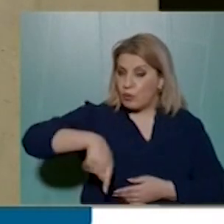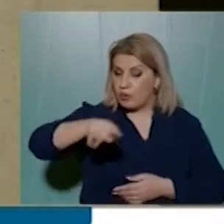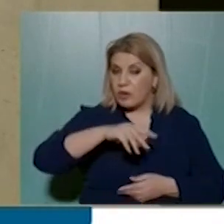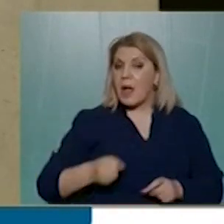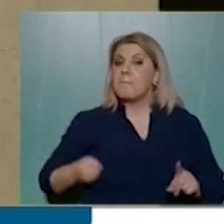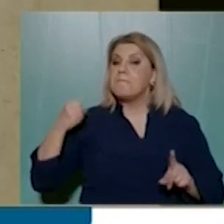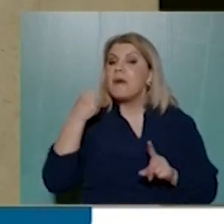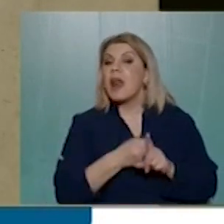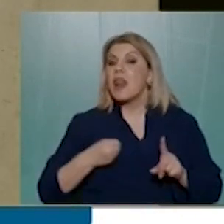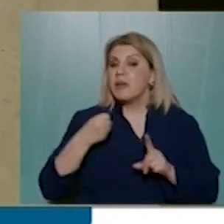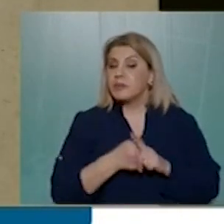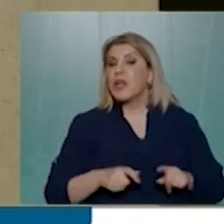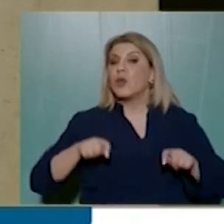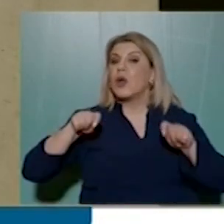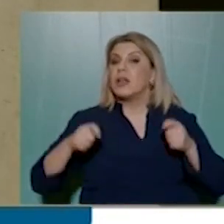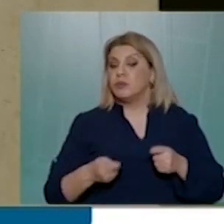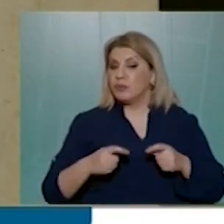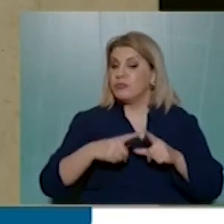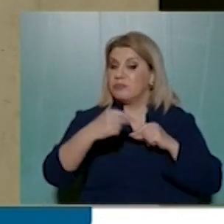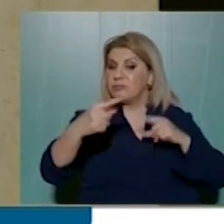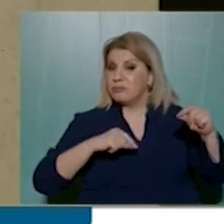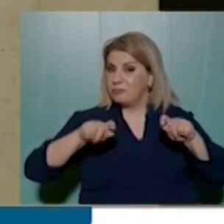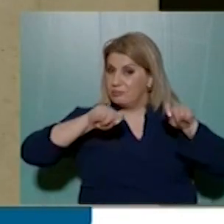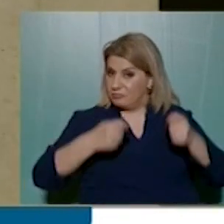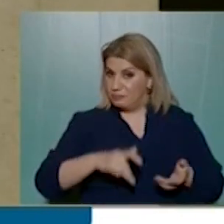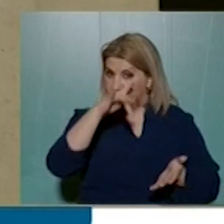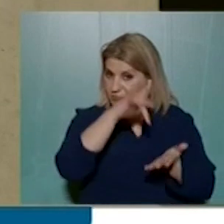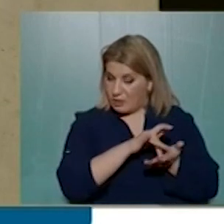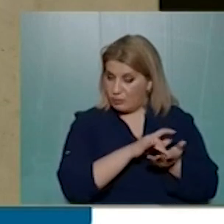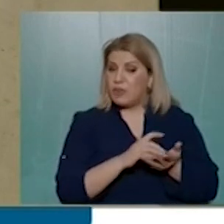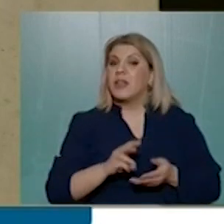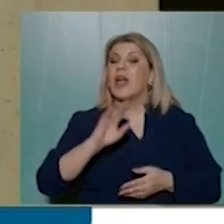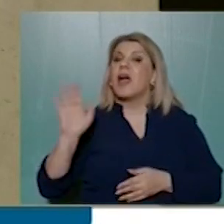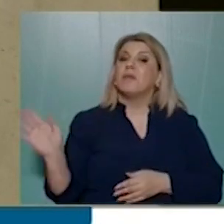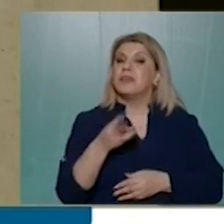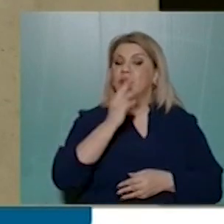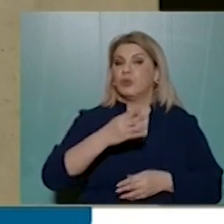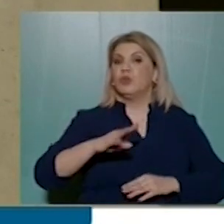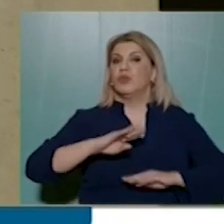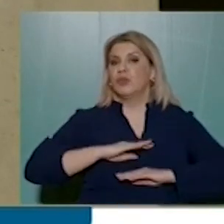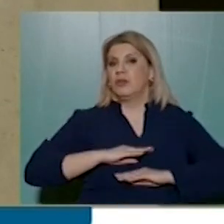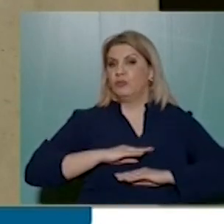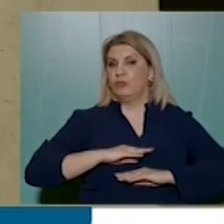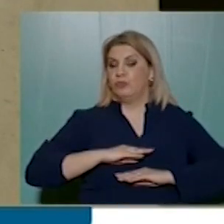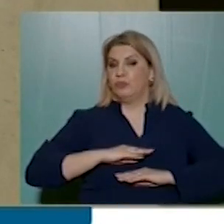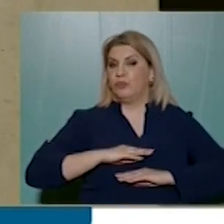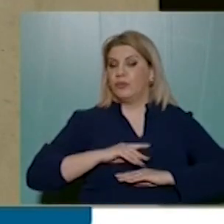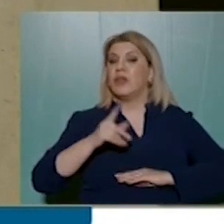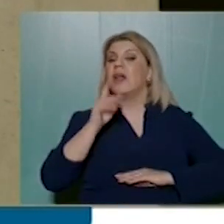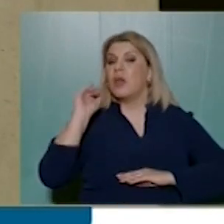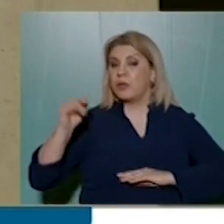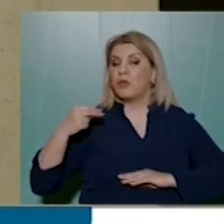παλέψει για το κλείσιμό του του νατοικού στρατηγείου και την απομάκρυνση του τρίτου σώματος από το κέντρο της πόλης και καλούμε και το